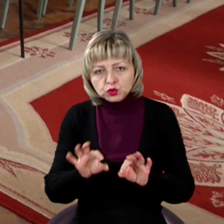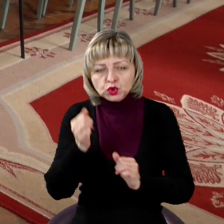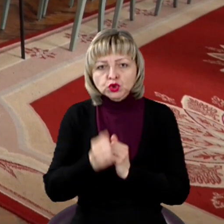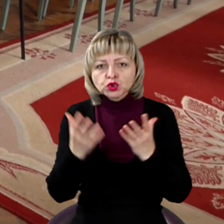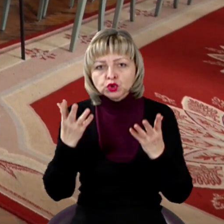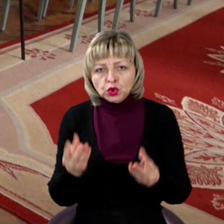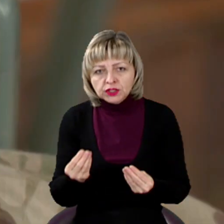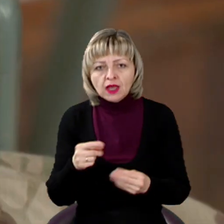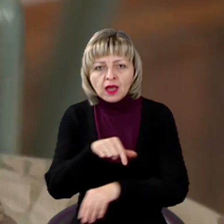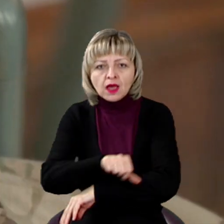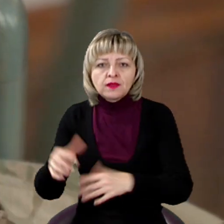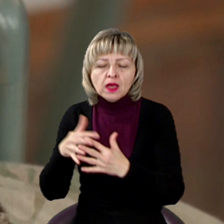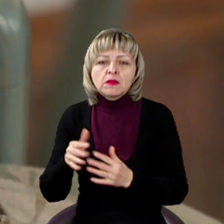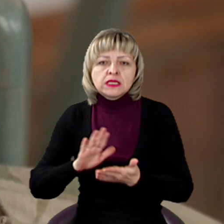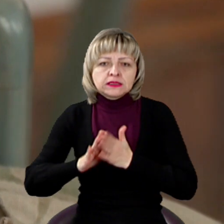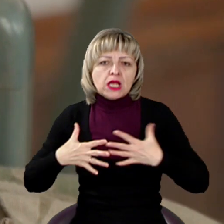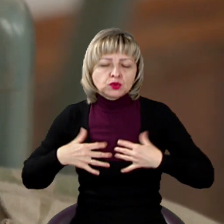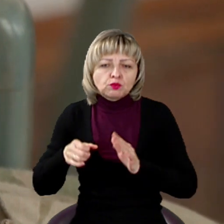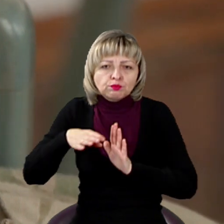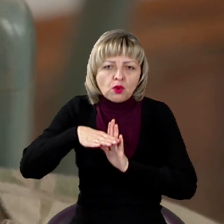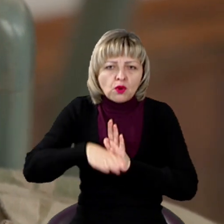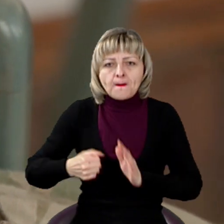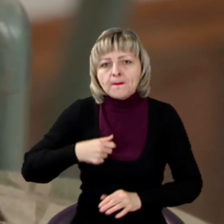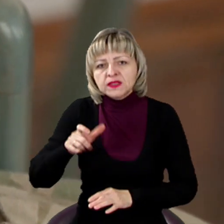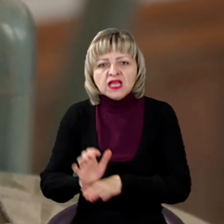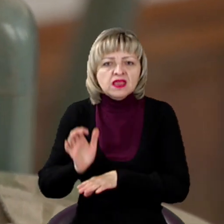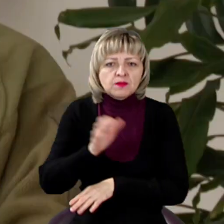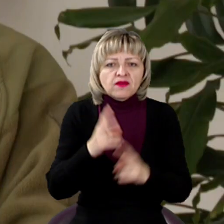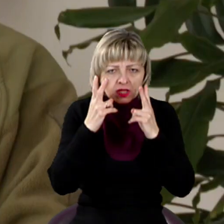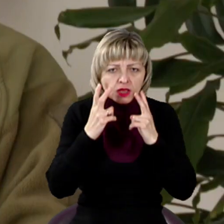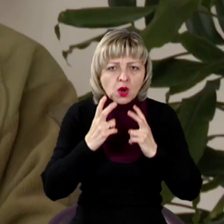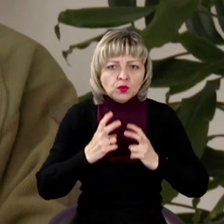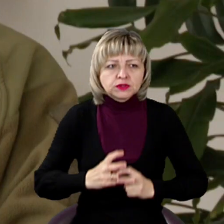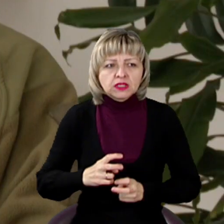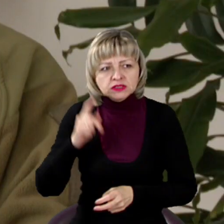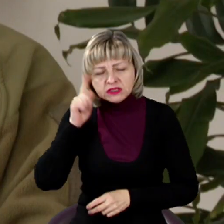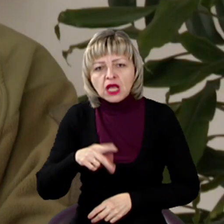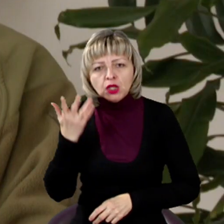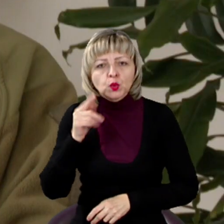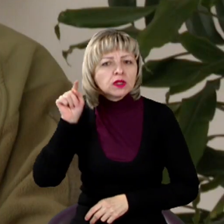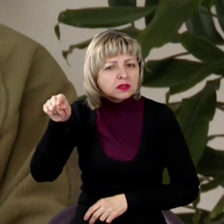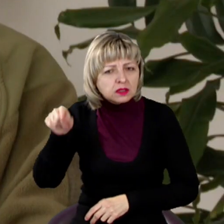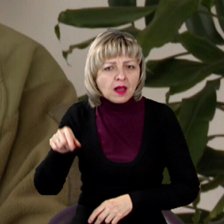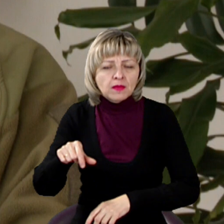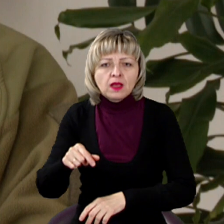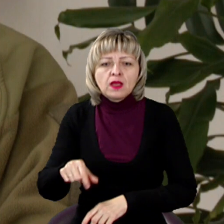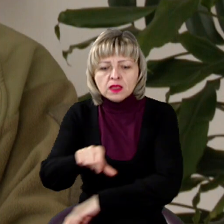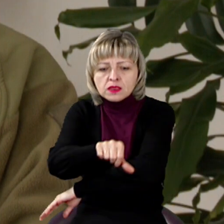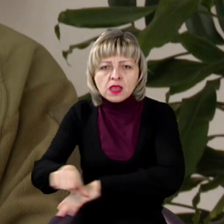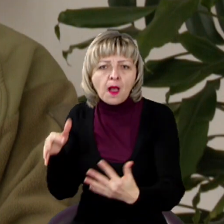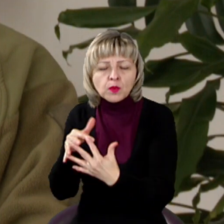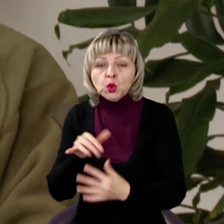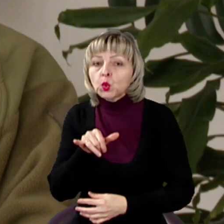на передовій його стан погіршувався. Бійця направили на обстеження. Знаєте, коли ти там, напередку,